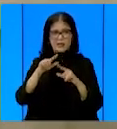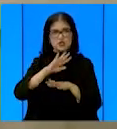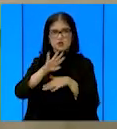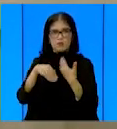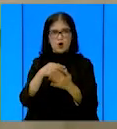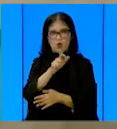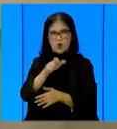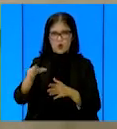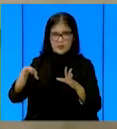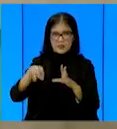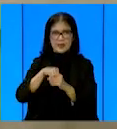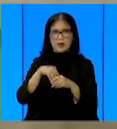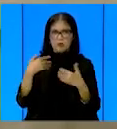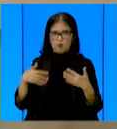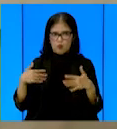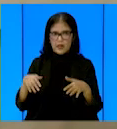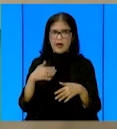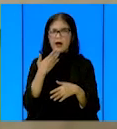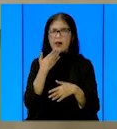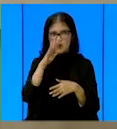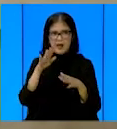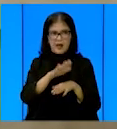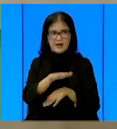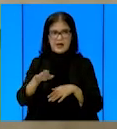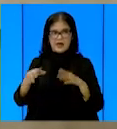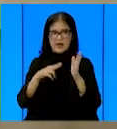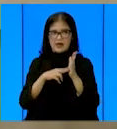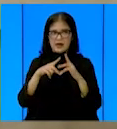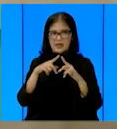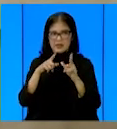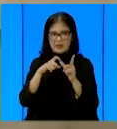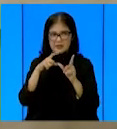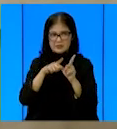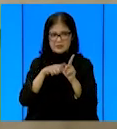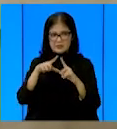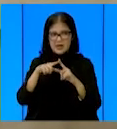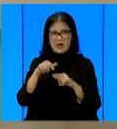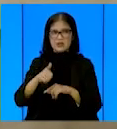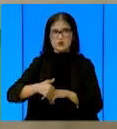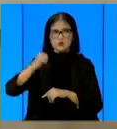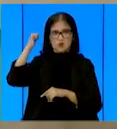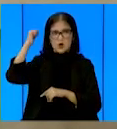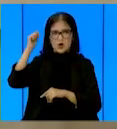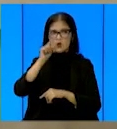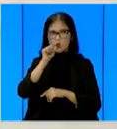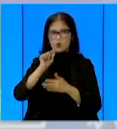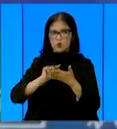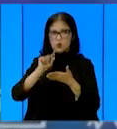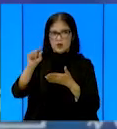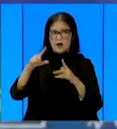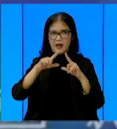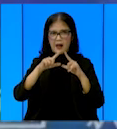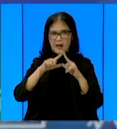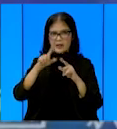bisa ikut. Ya alhamdulillah, murid saya Eltasya Natasya jadi pemenangnya waktu itu, jadi juara untuk diundang Alan Walker waktu itu ke